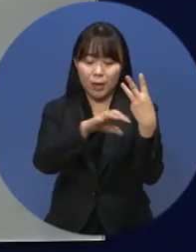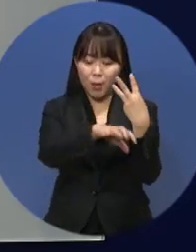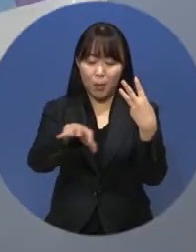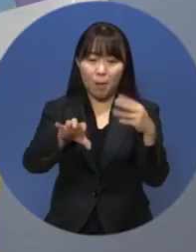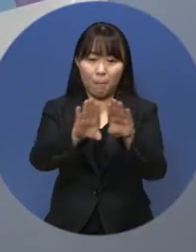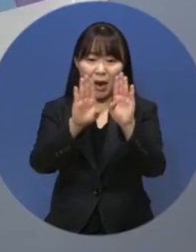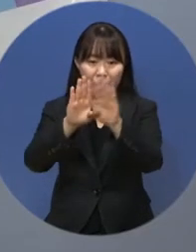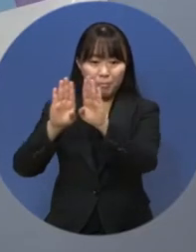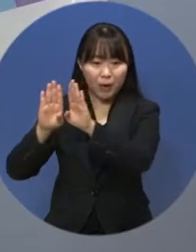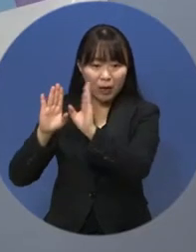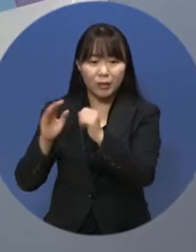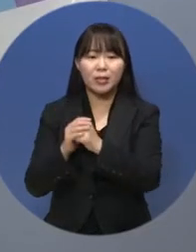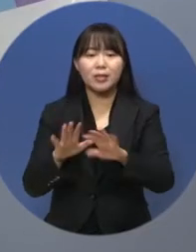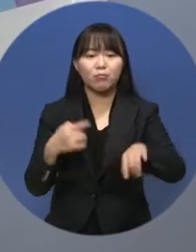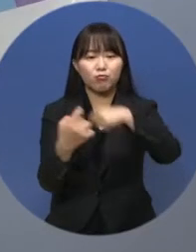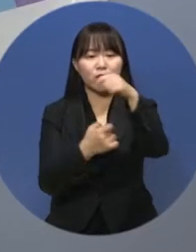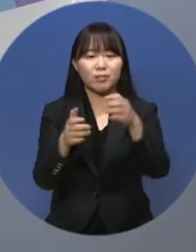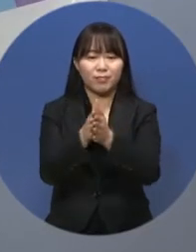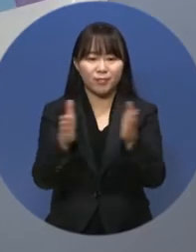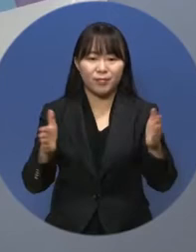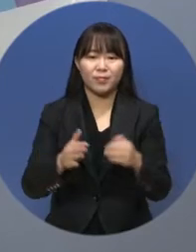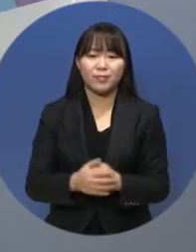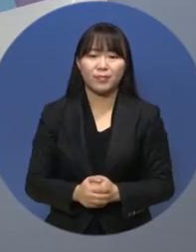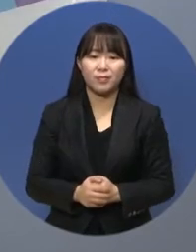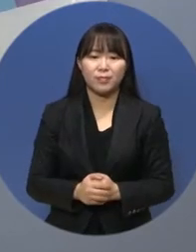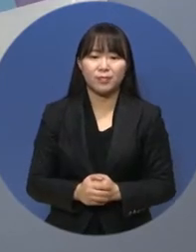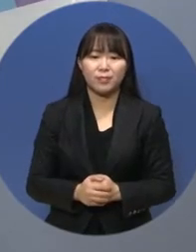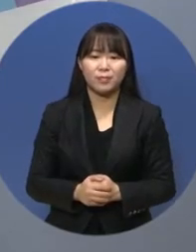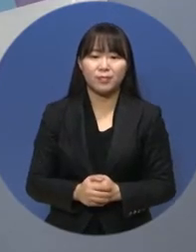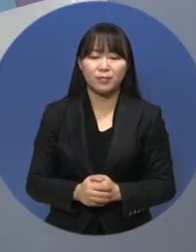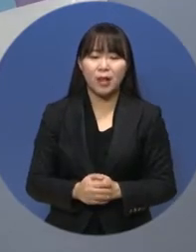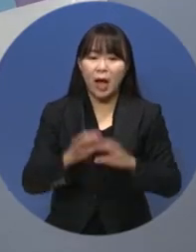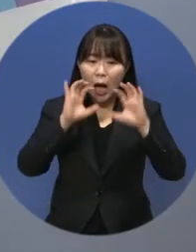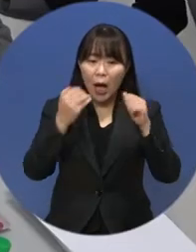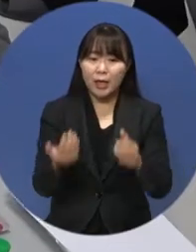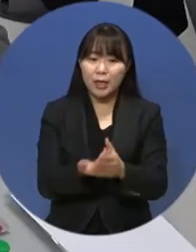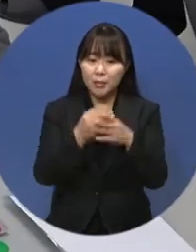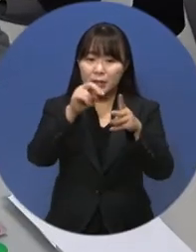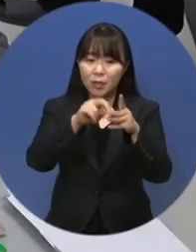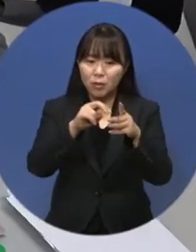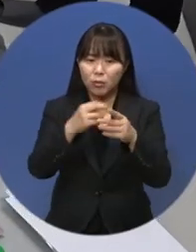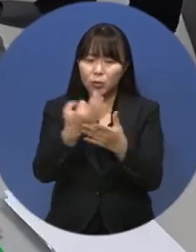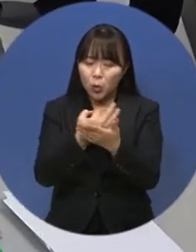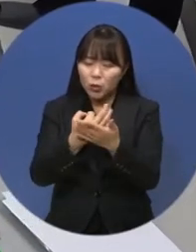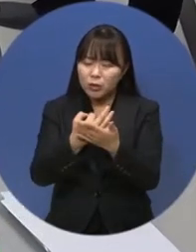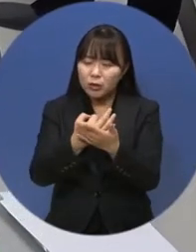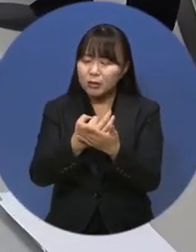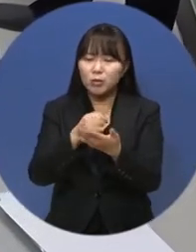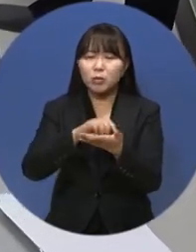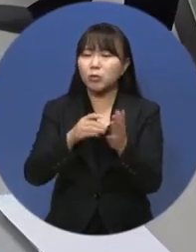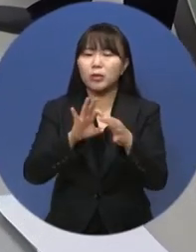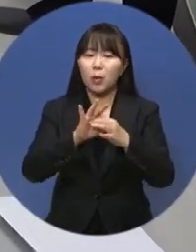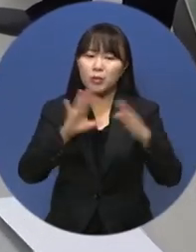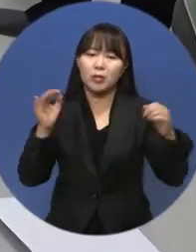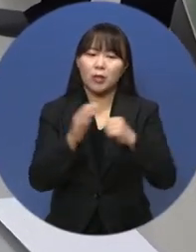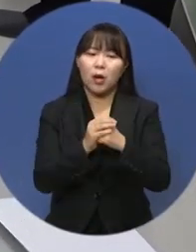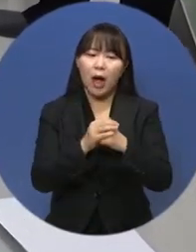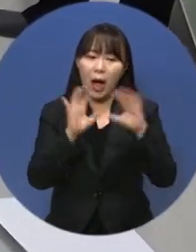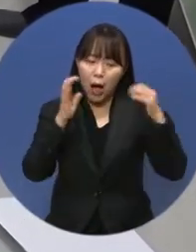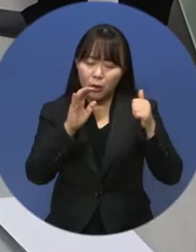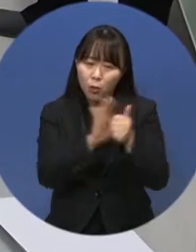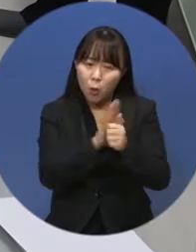개소하고 본격적인 운영에 들어갔습니다. 아이 키움 센터는 소득 수준에 관계없이 돌봄을 필요로